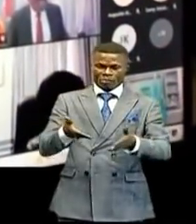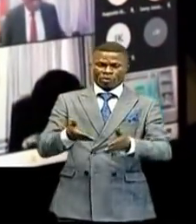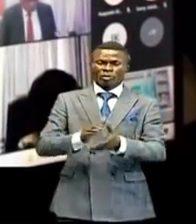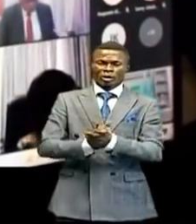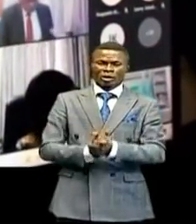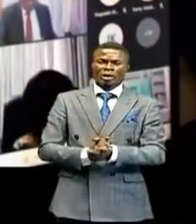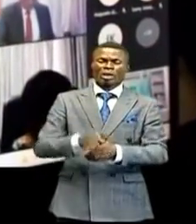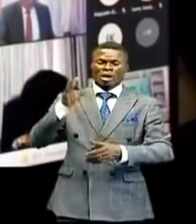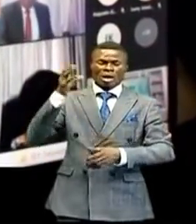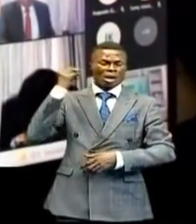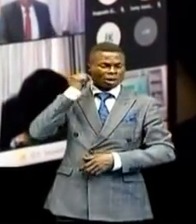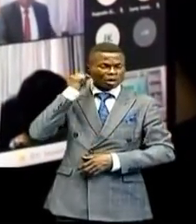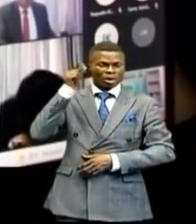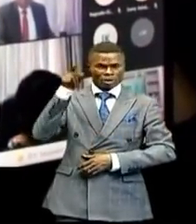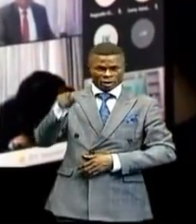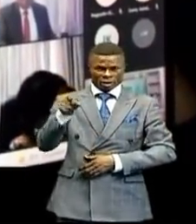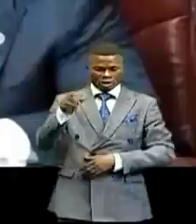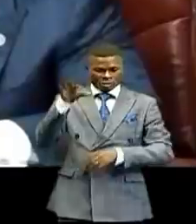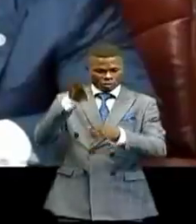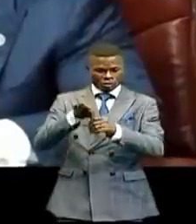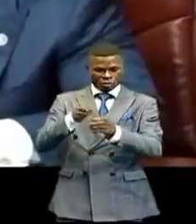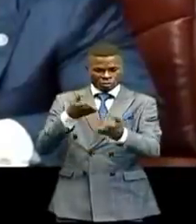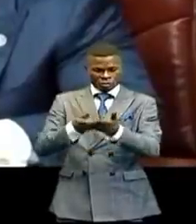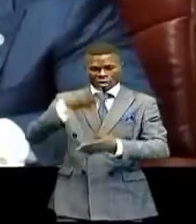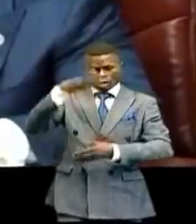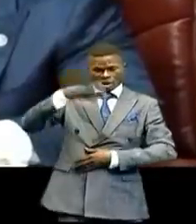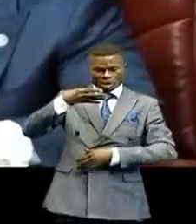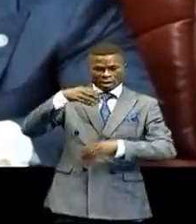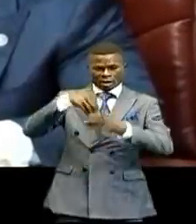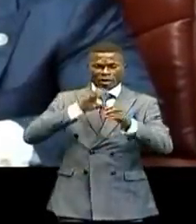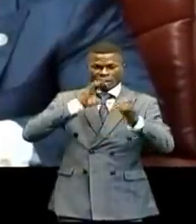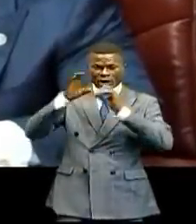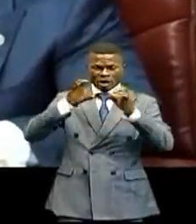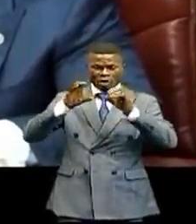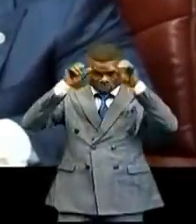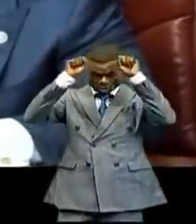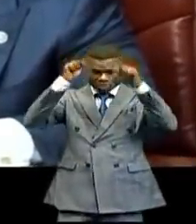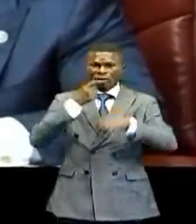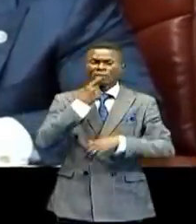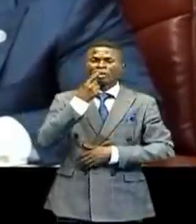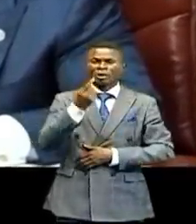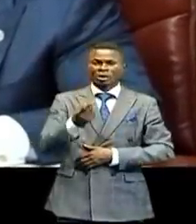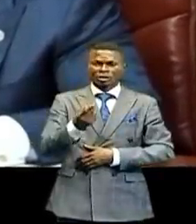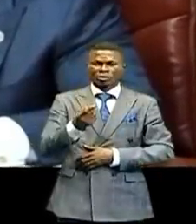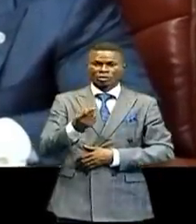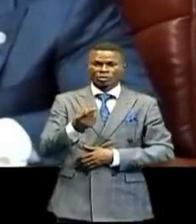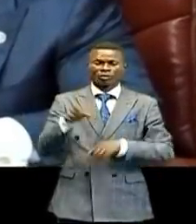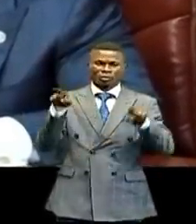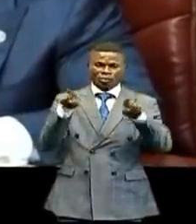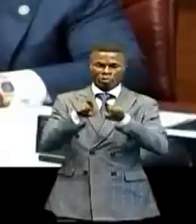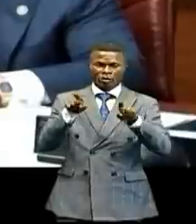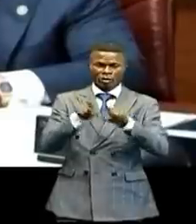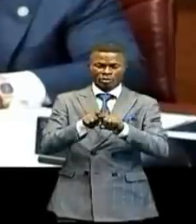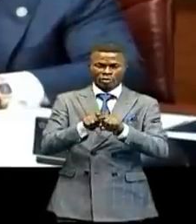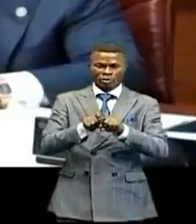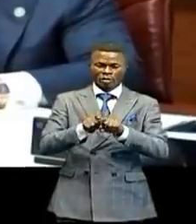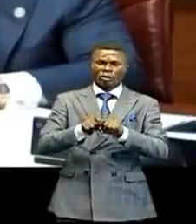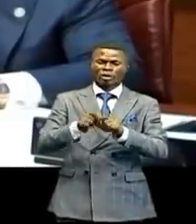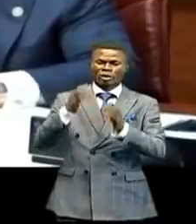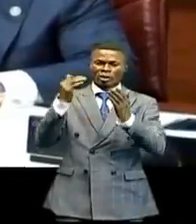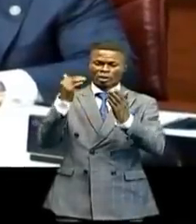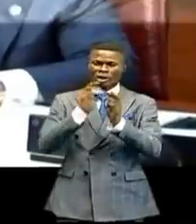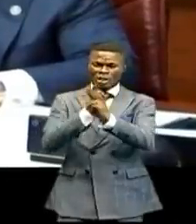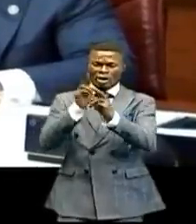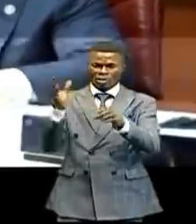Bamako pour cette élection. Quatrième point de la communication du président de la République, relatif à la restitution